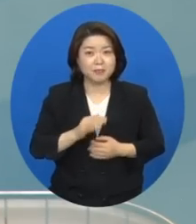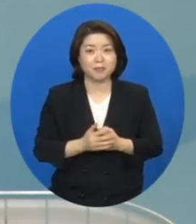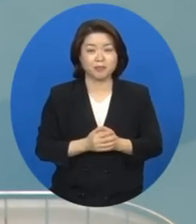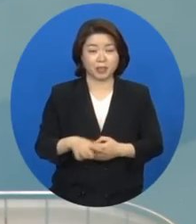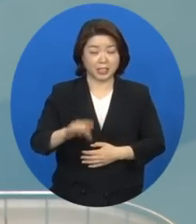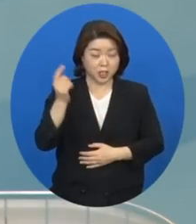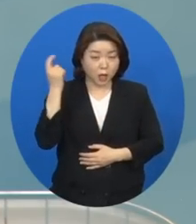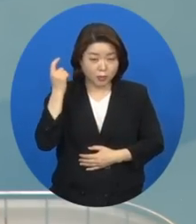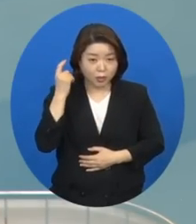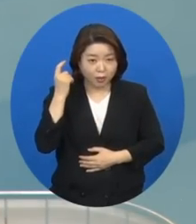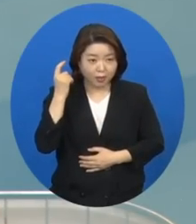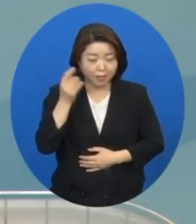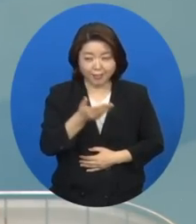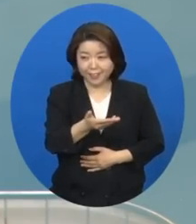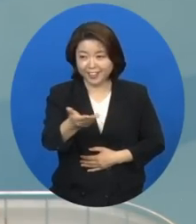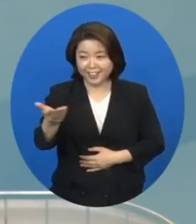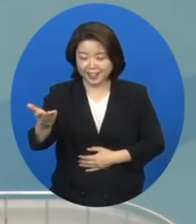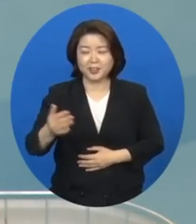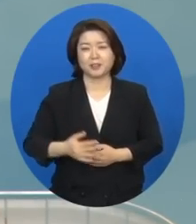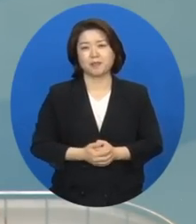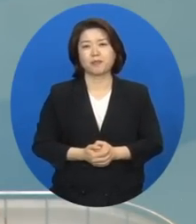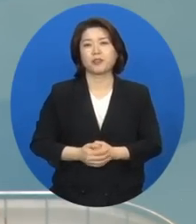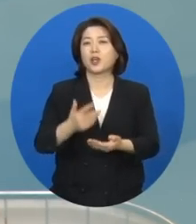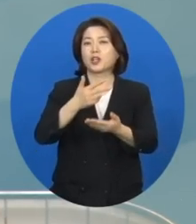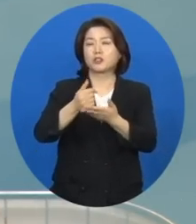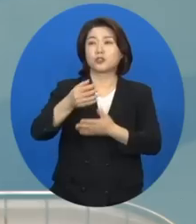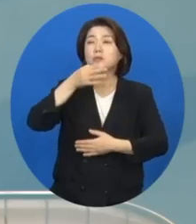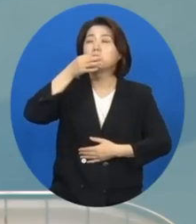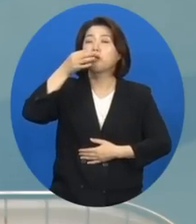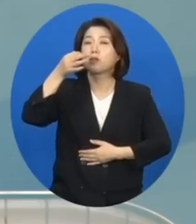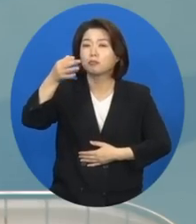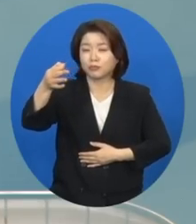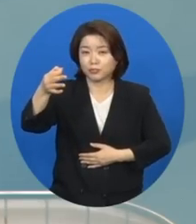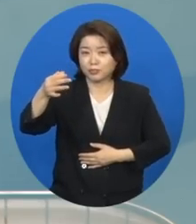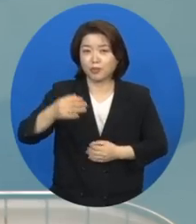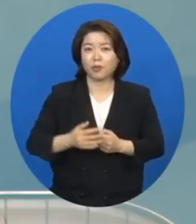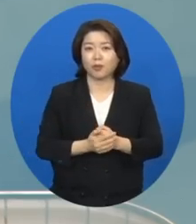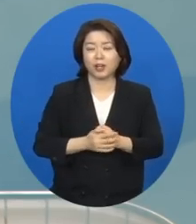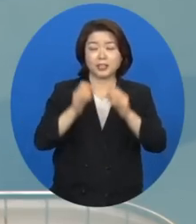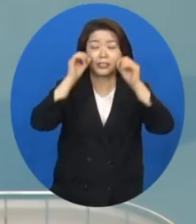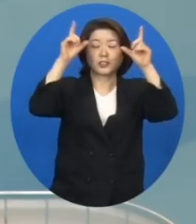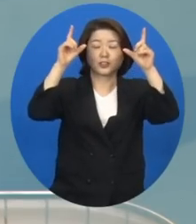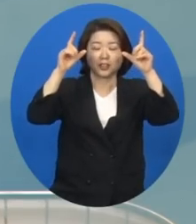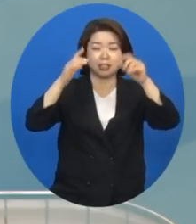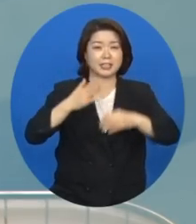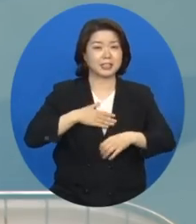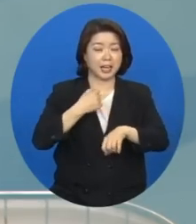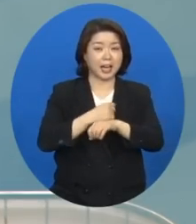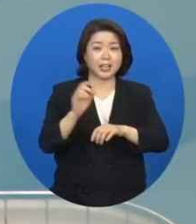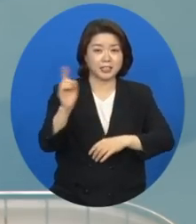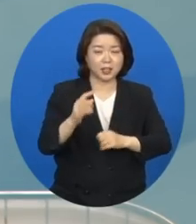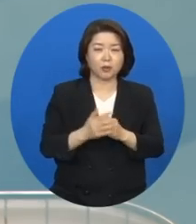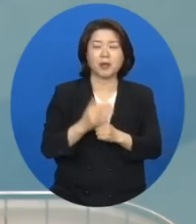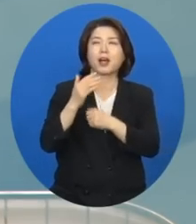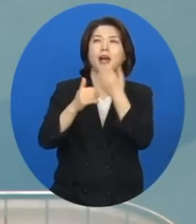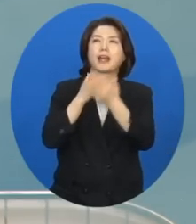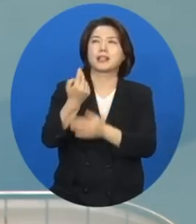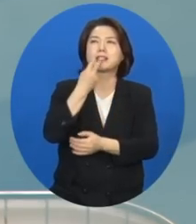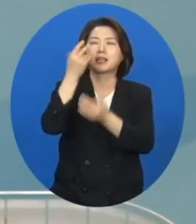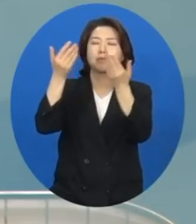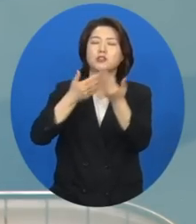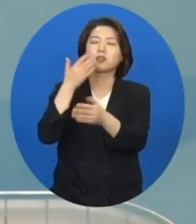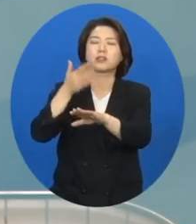처음 들어보시는 것처럼 네, 주님을 부르시면서 제가 하는 게 있습니다. 하나님 생명 주셔서